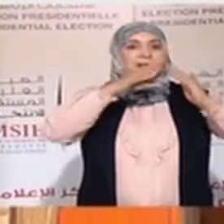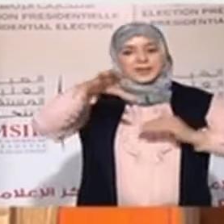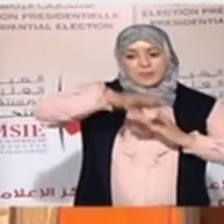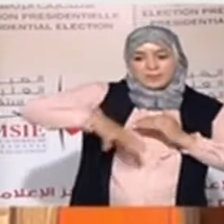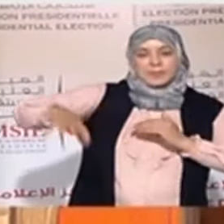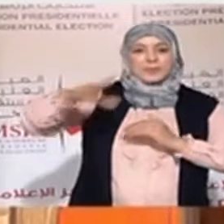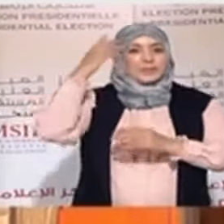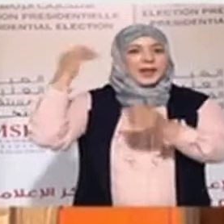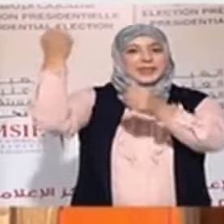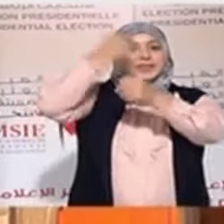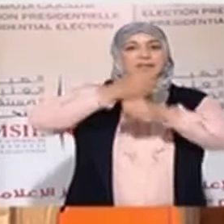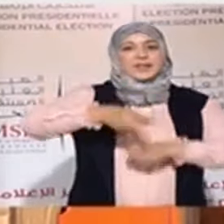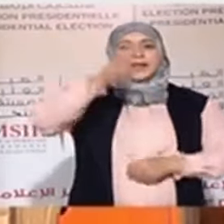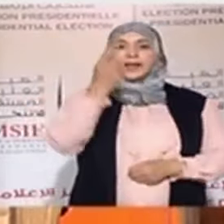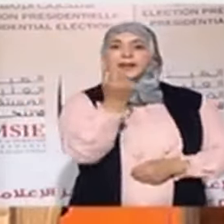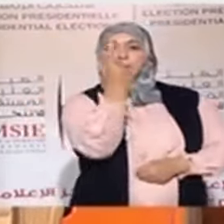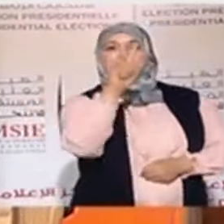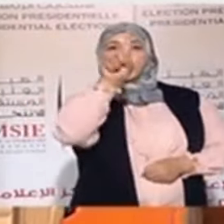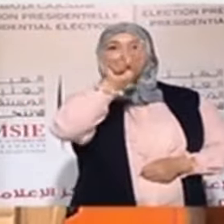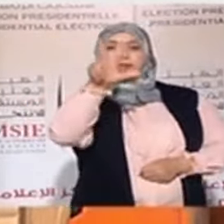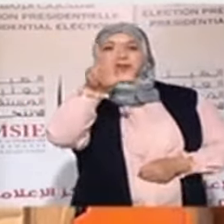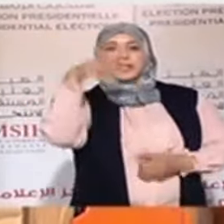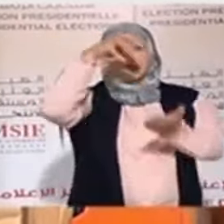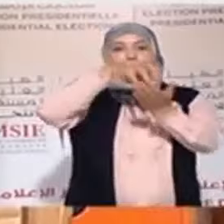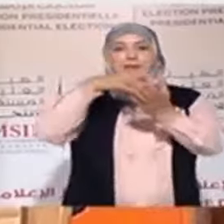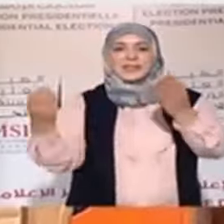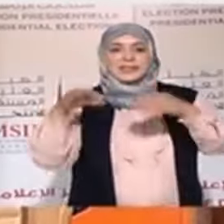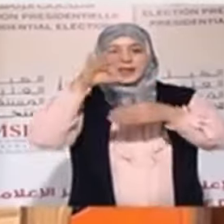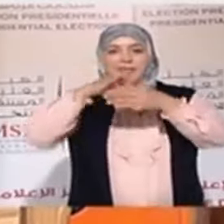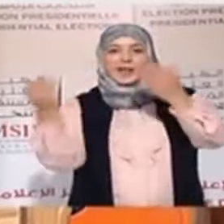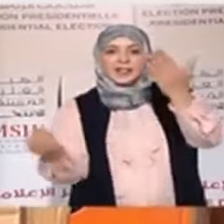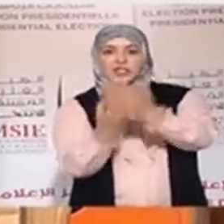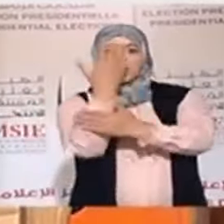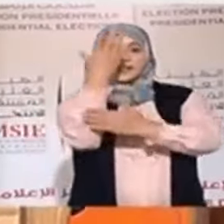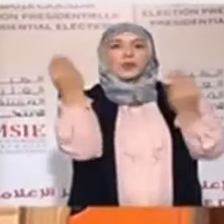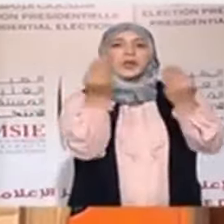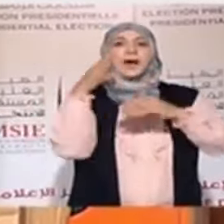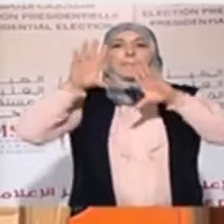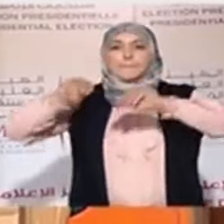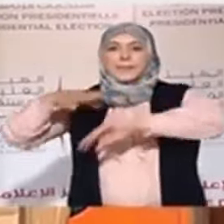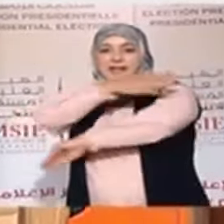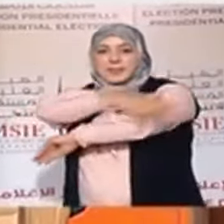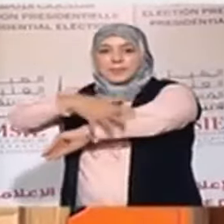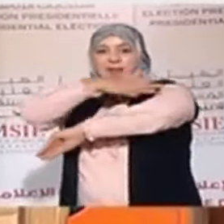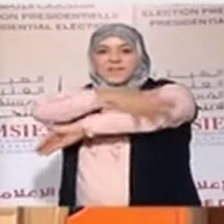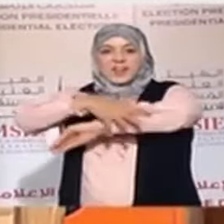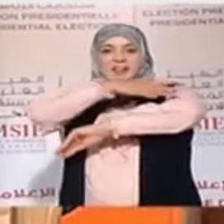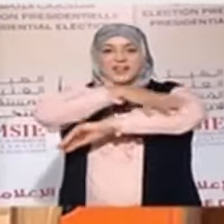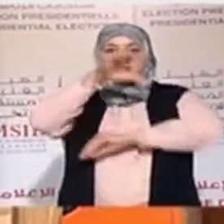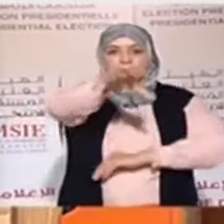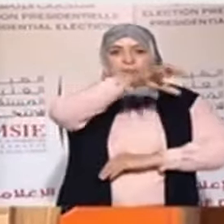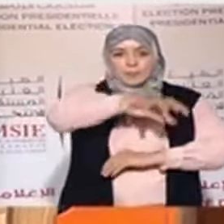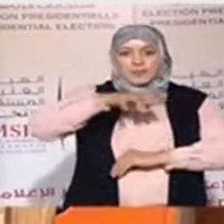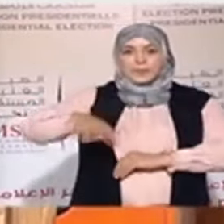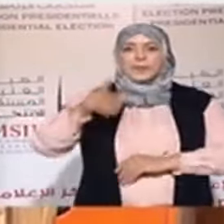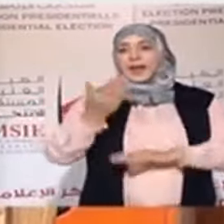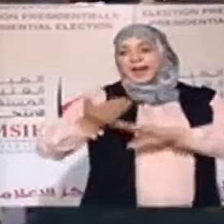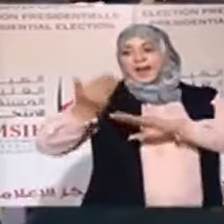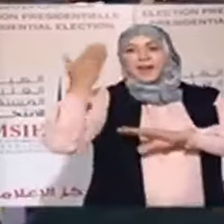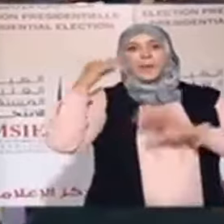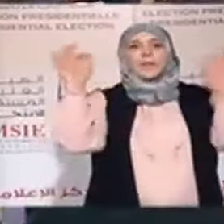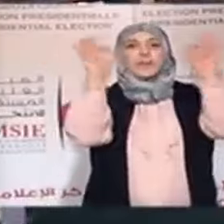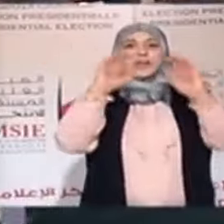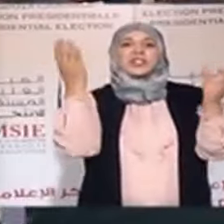تم تركيز أكثر من 113 مركز اقتراع جديد في المناطق الريفية والنائية التي لا توجد فيها